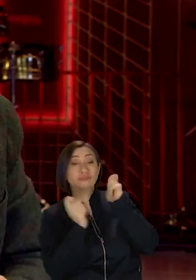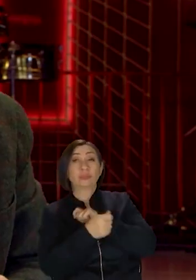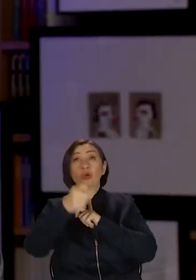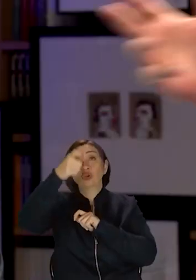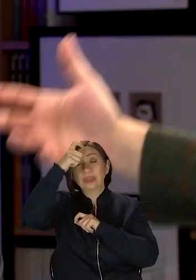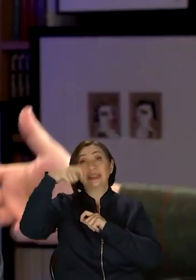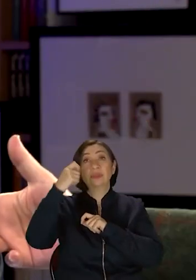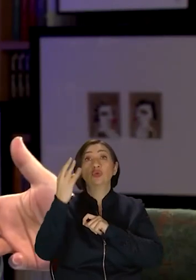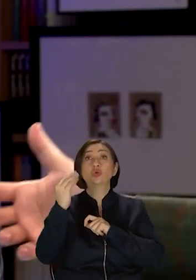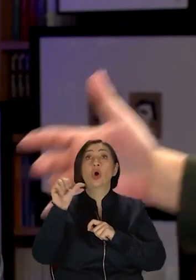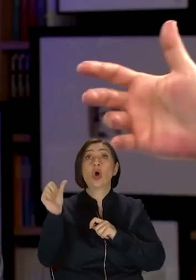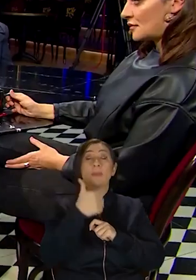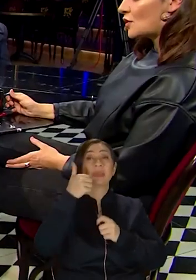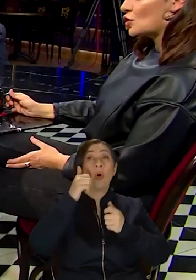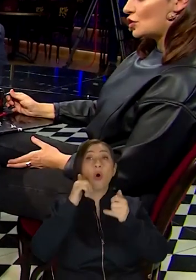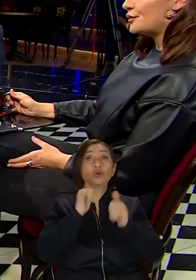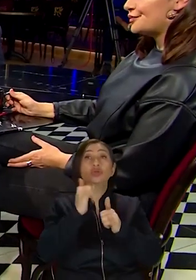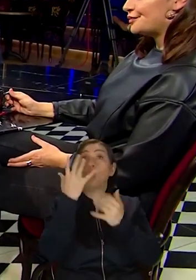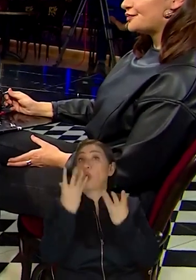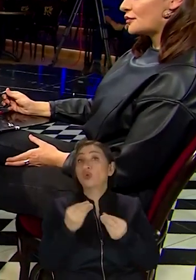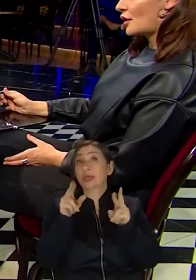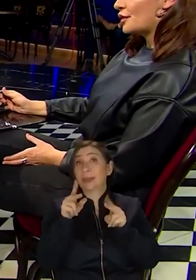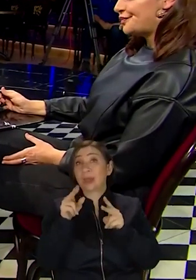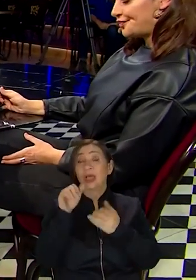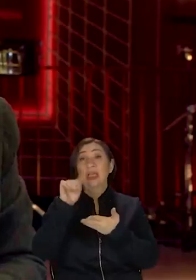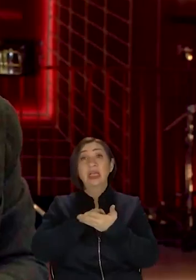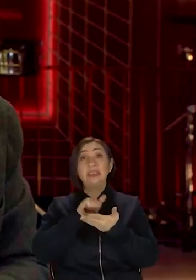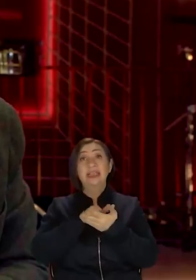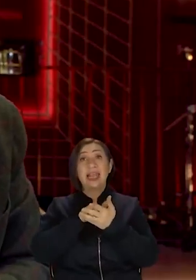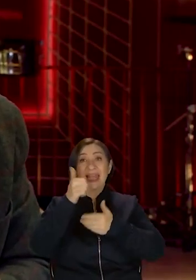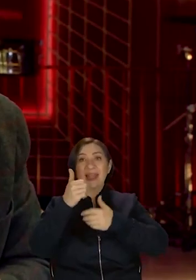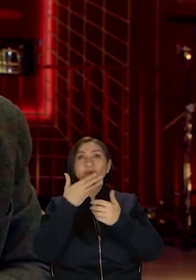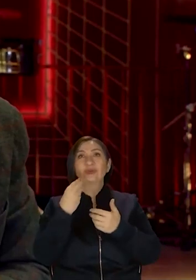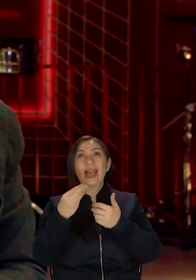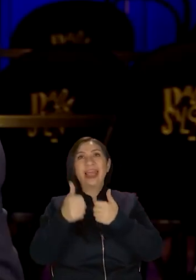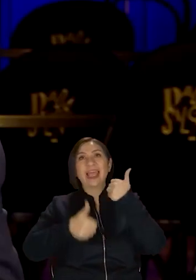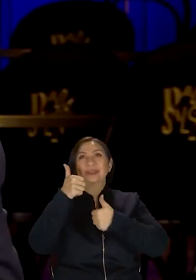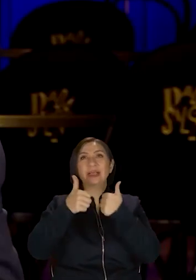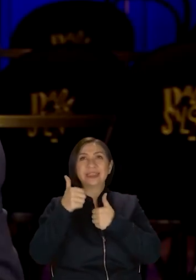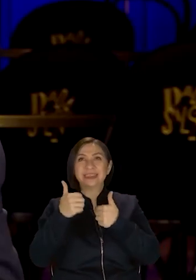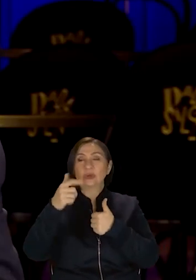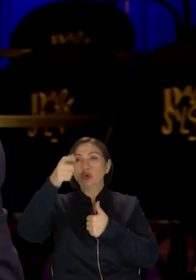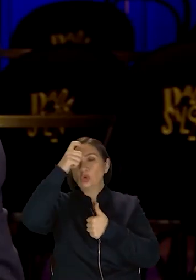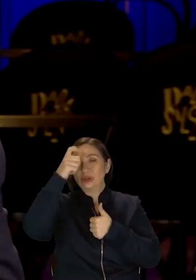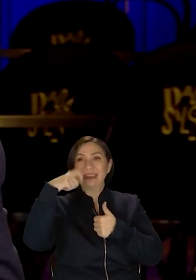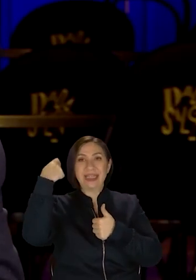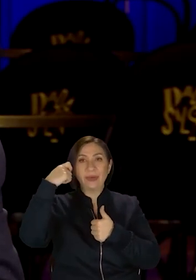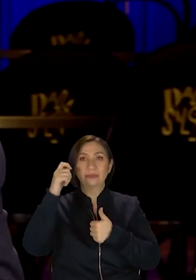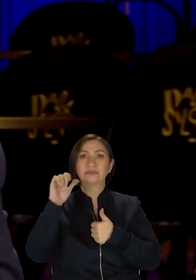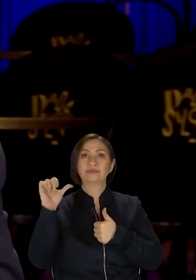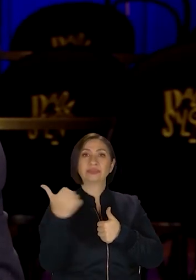ve Türk sinemasının çok önemli oyuncularında olduğu oluyor gibi, hani gazetelerin düzenlediği güzellik yarışmalarından gelip de Türk sinemasının medarı